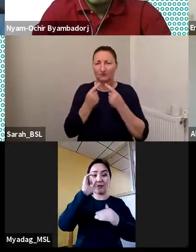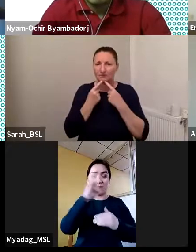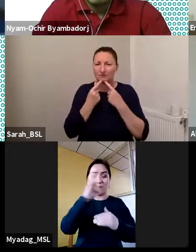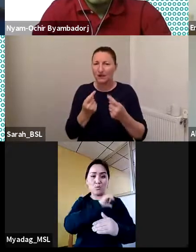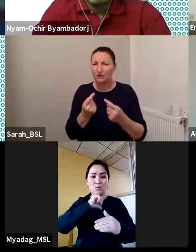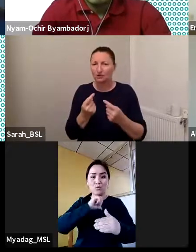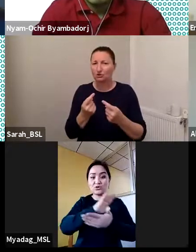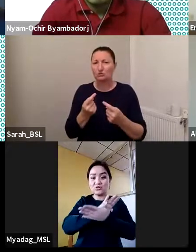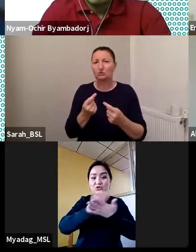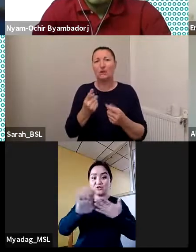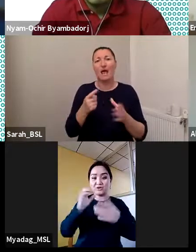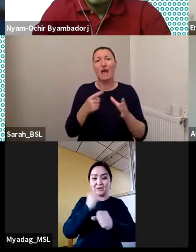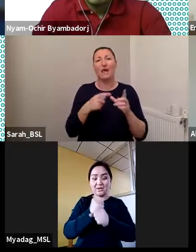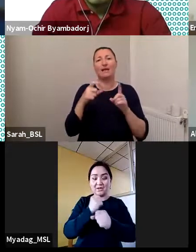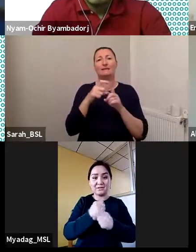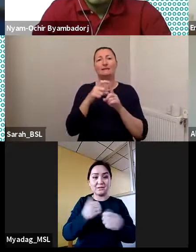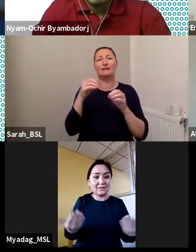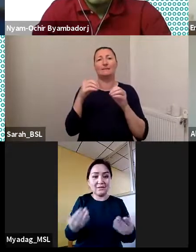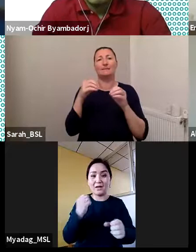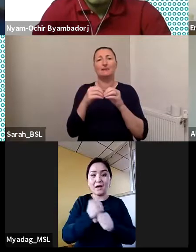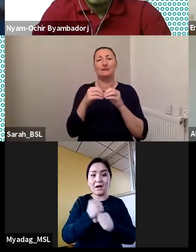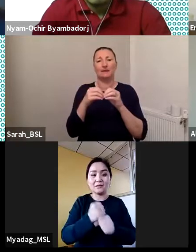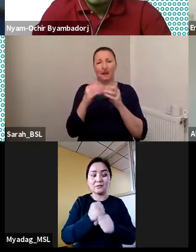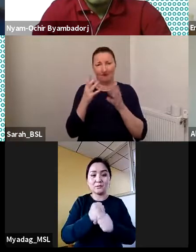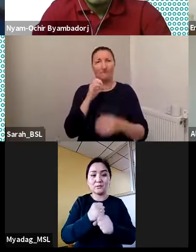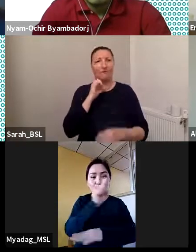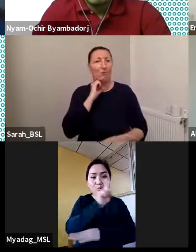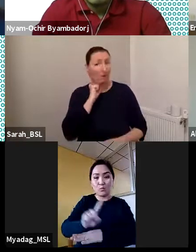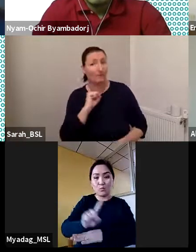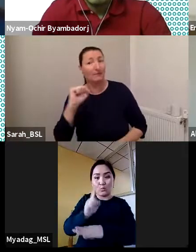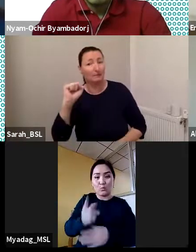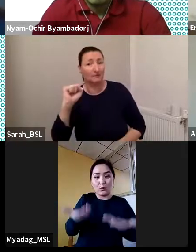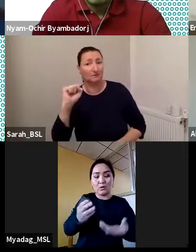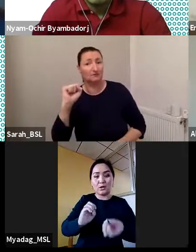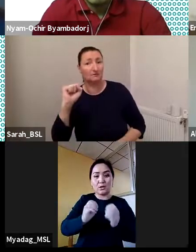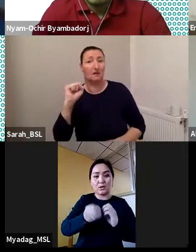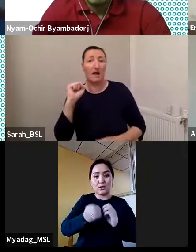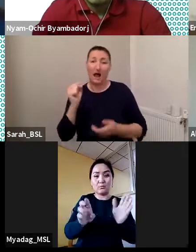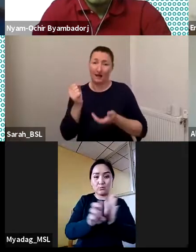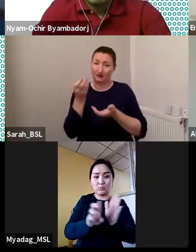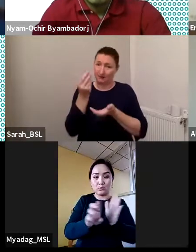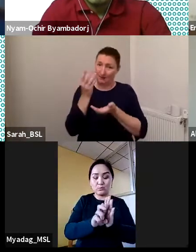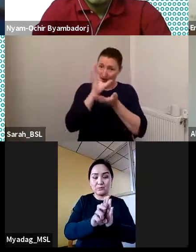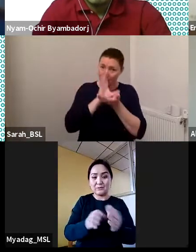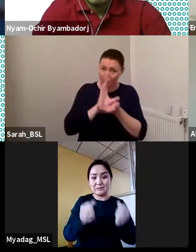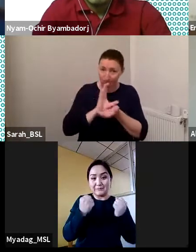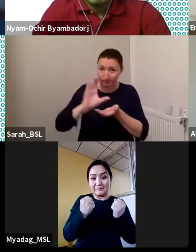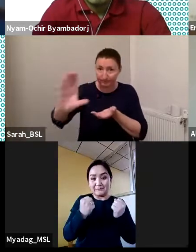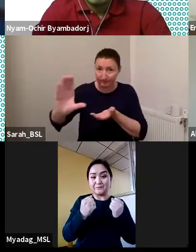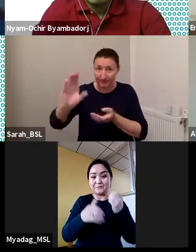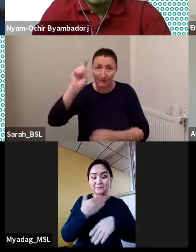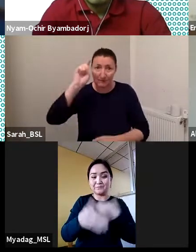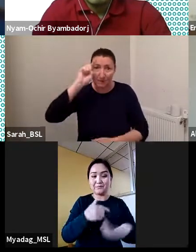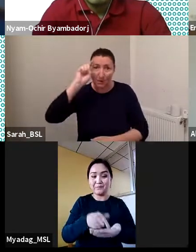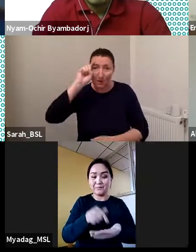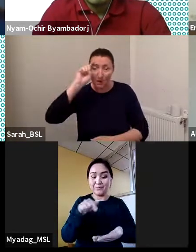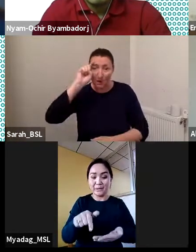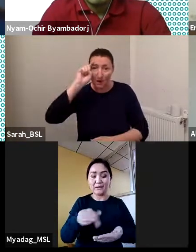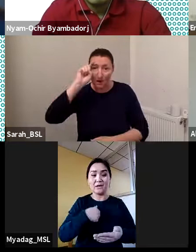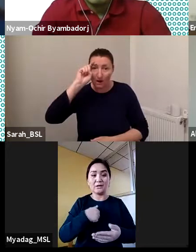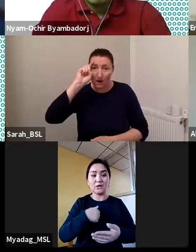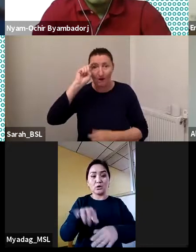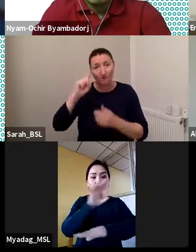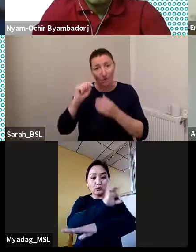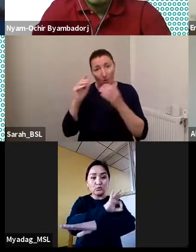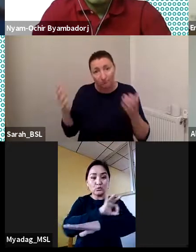бид нар энэ ажлыгаа бол үр дүнтэй болох талаар бол нэлээд хүчин чармааж ажиллаж байна. Тэгээ би ялангуяа нэг төслийн тухай одоо хэрэгжүүлж байгаа нэг төслийнхаа